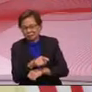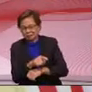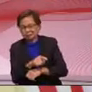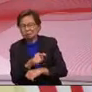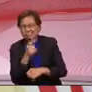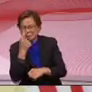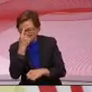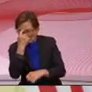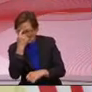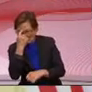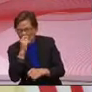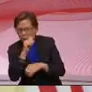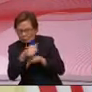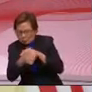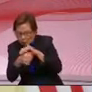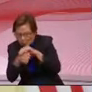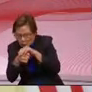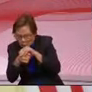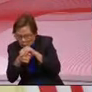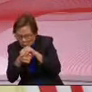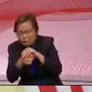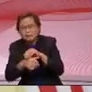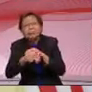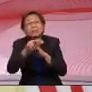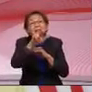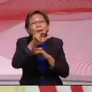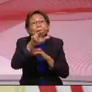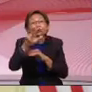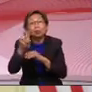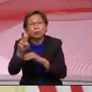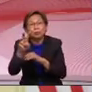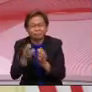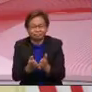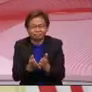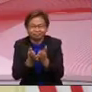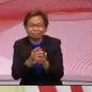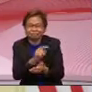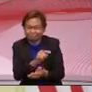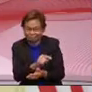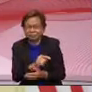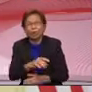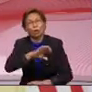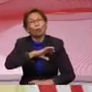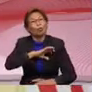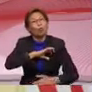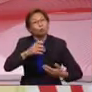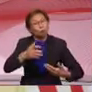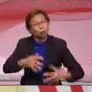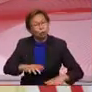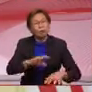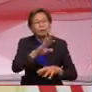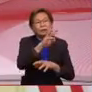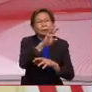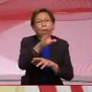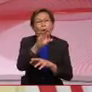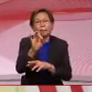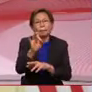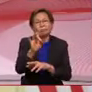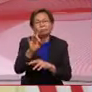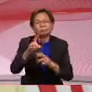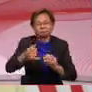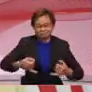penyeludup serta 32 buah kapal. PDRM juga telah membuat 68